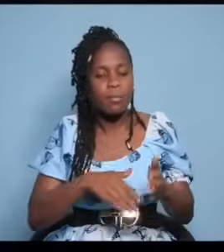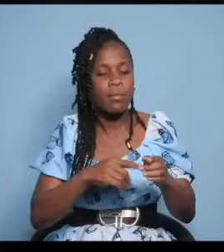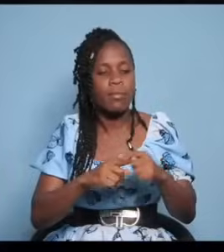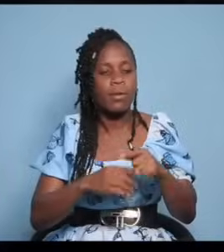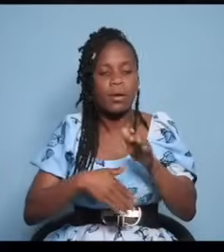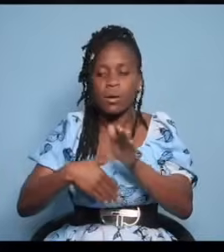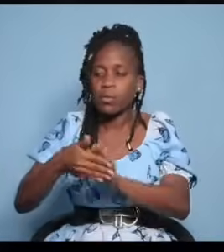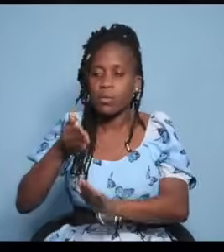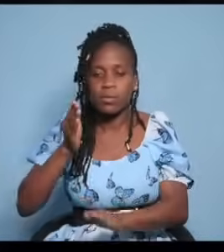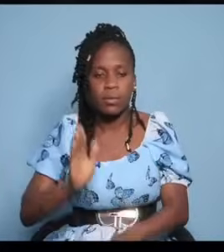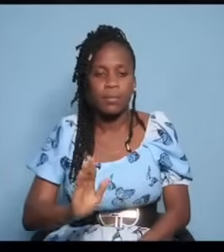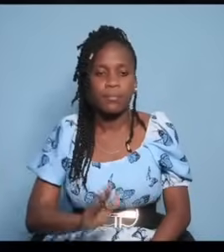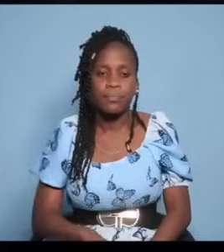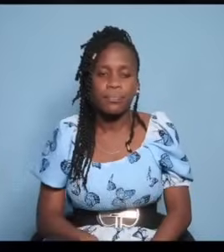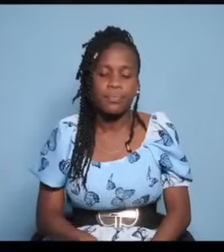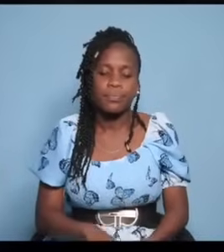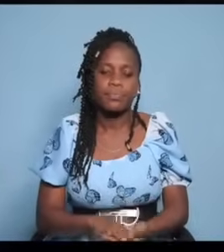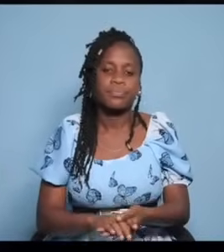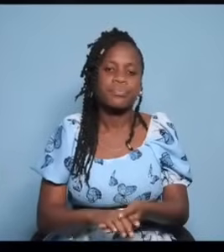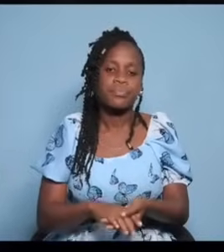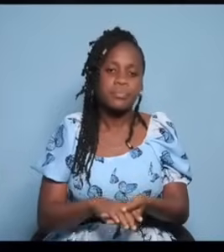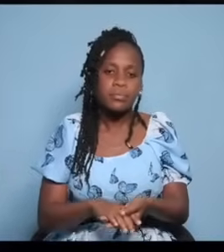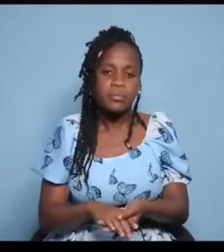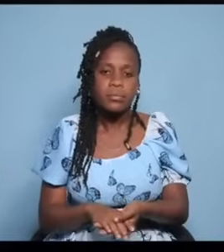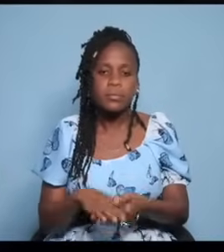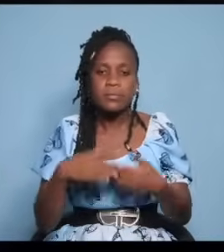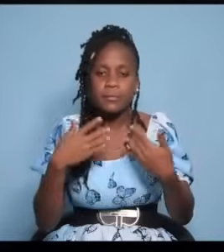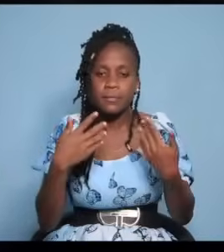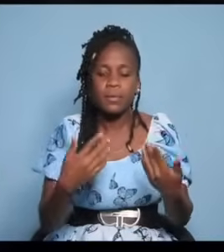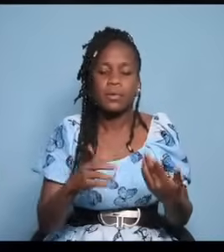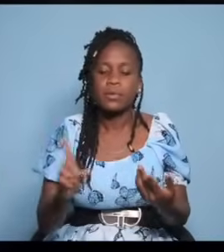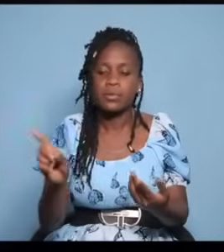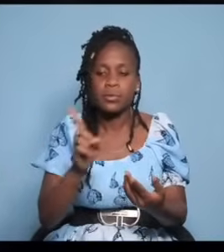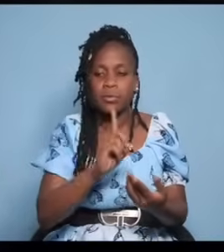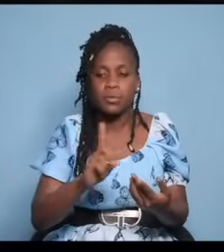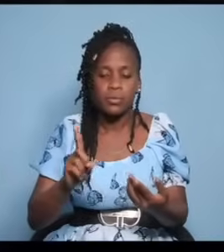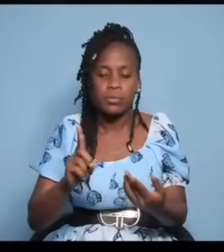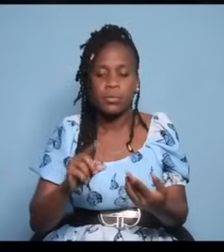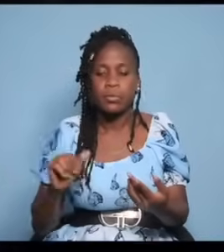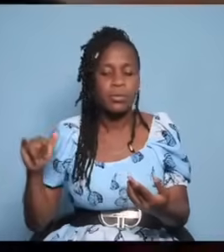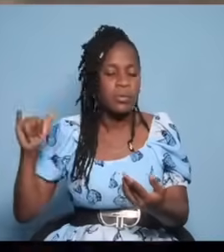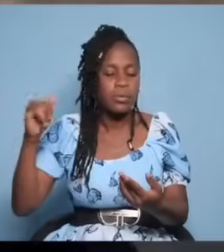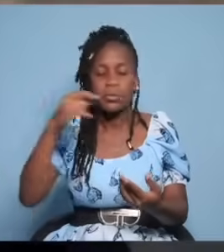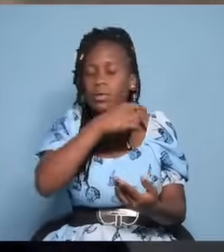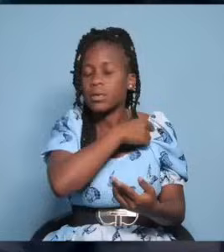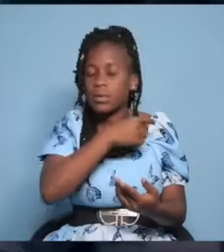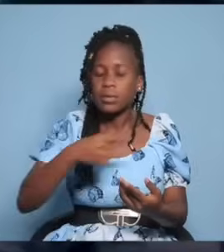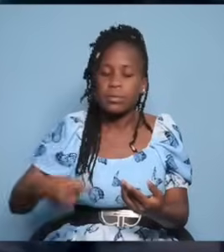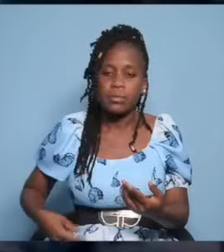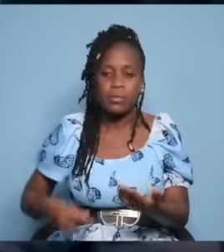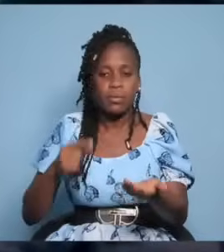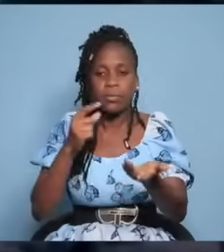presidential aircraft, air nini sijui. Wakasema sio, kuna mtu alitoa hongo